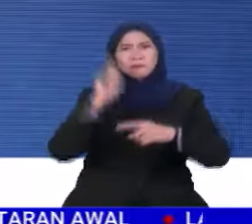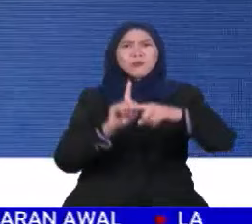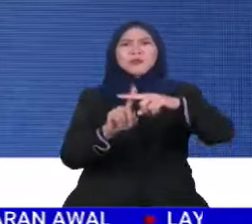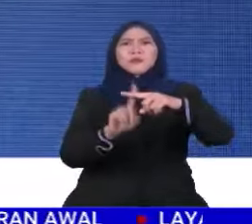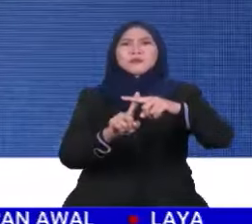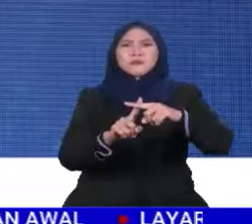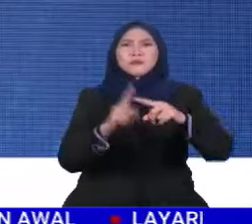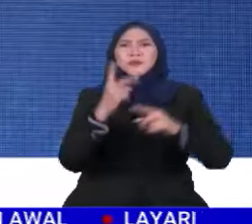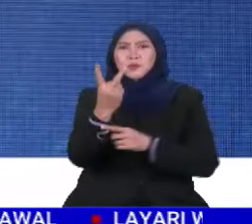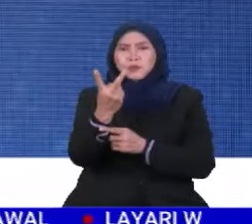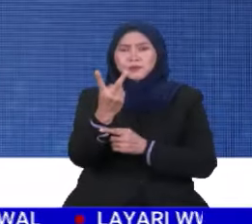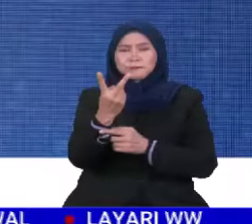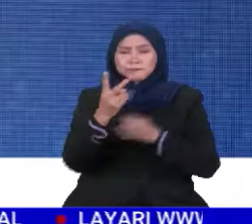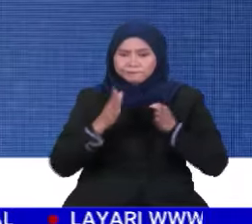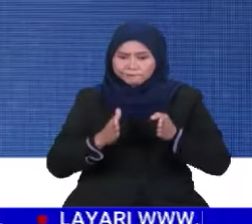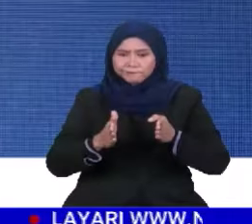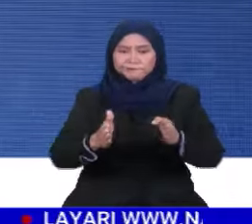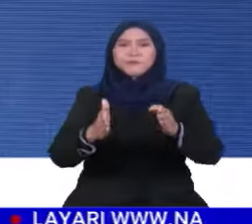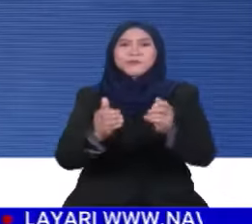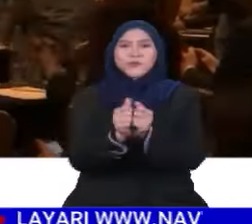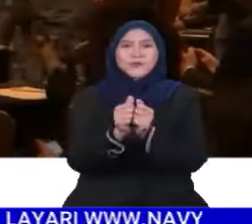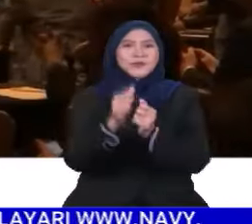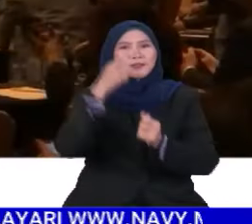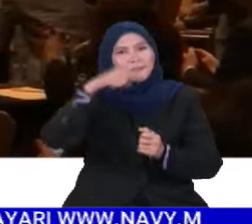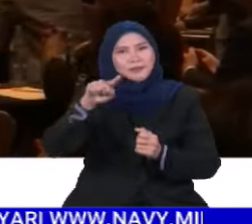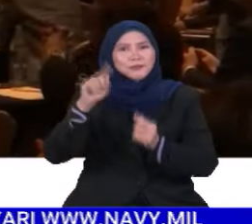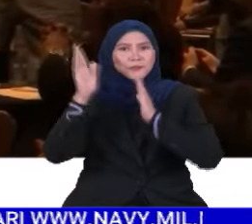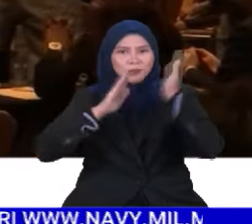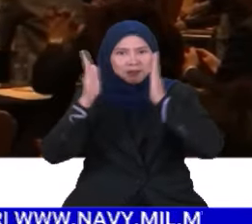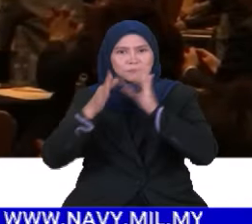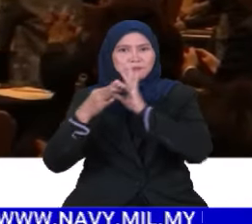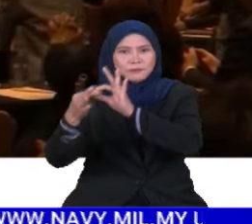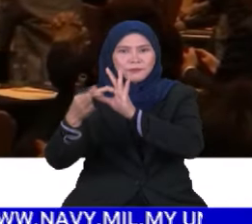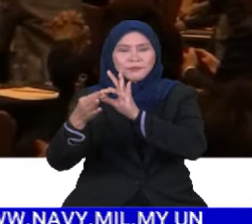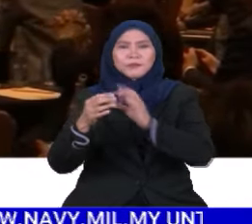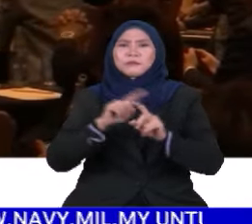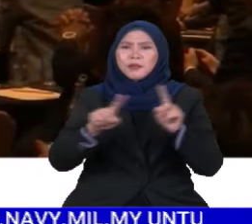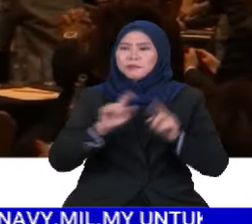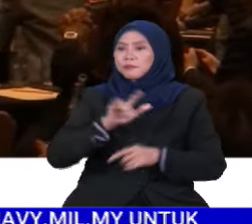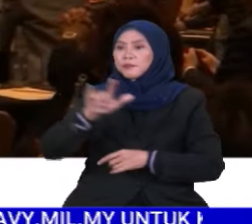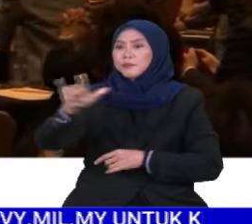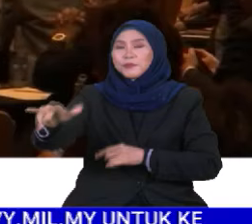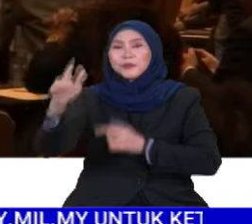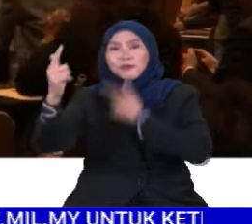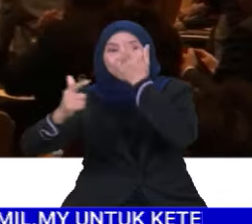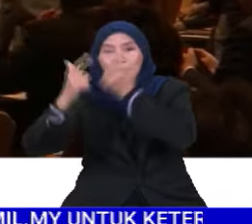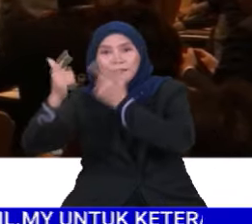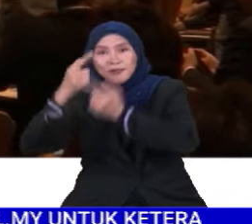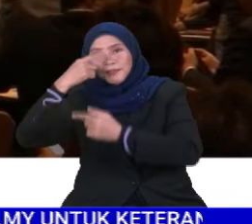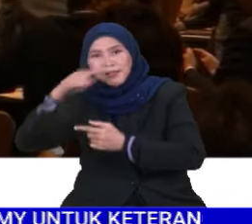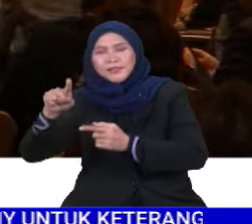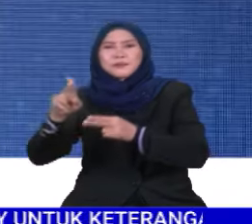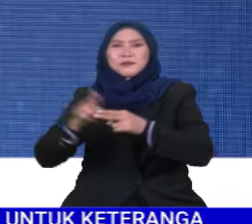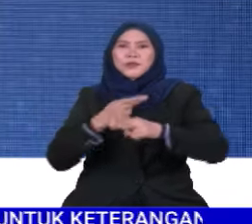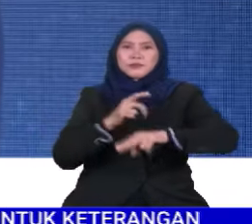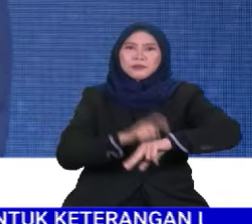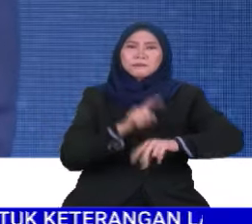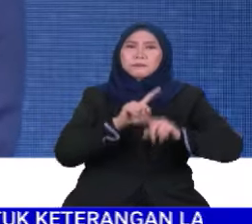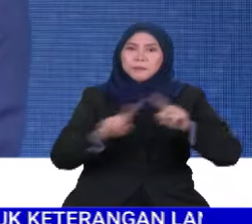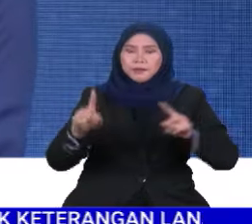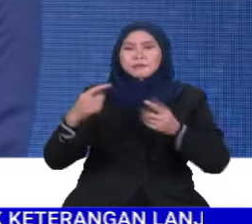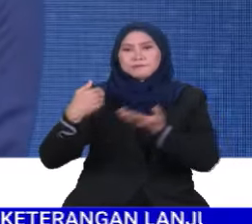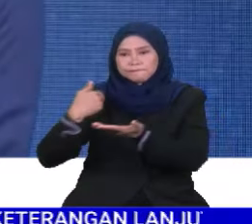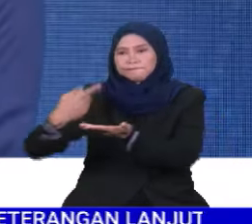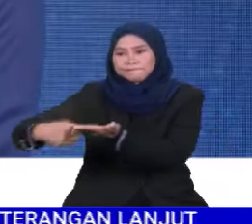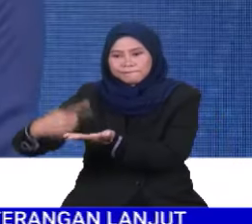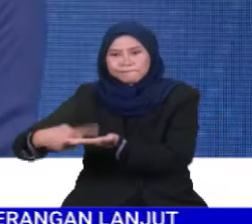kerjasama dua hala Malaysia dan Thailand. Menurutnya, meskipun lawatan ke Thailand agak singkat, namun beberapa hal ASEAN dapat dibincang